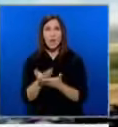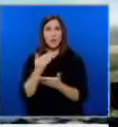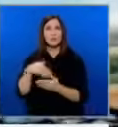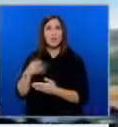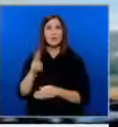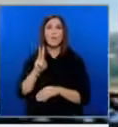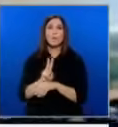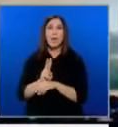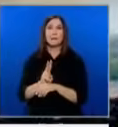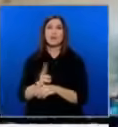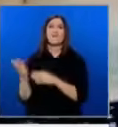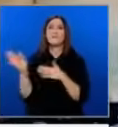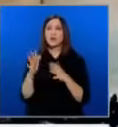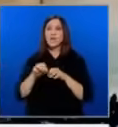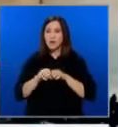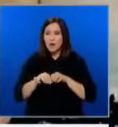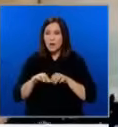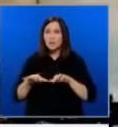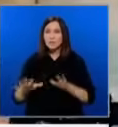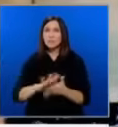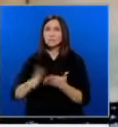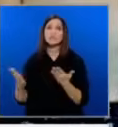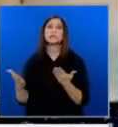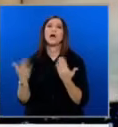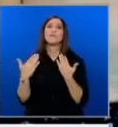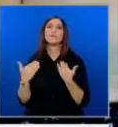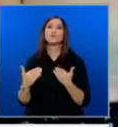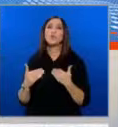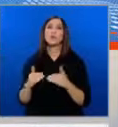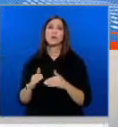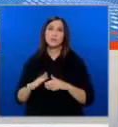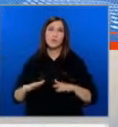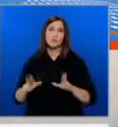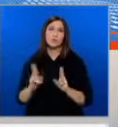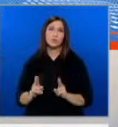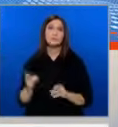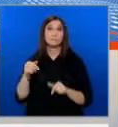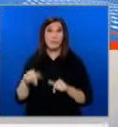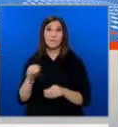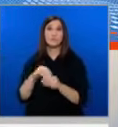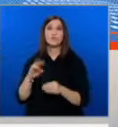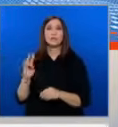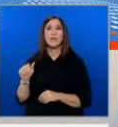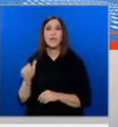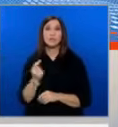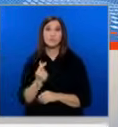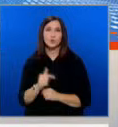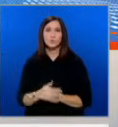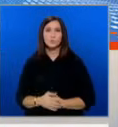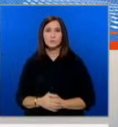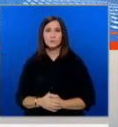мръсния въздух и ситуацията се нормализира. Включваме сега Нели Ангелова с подробностите. Нели, добър вечер.